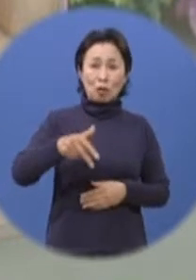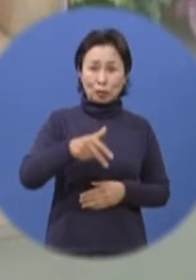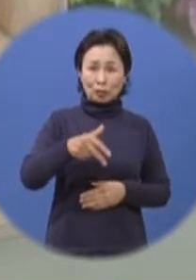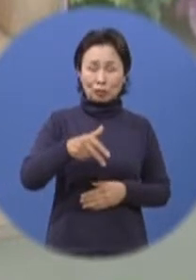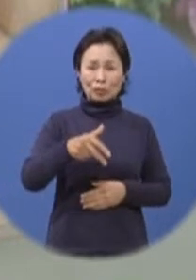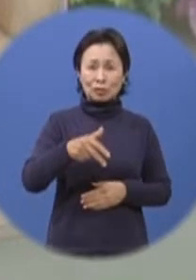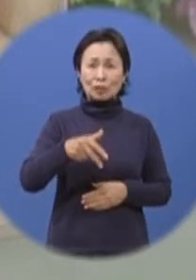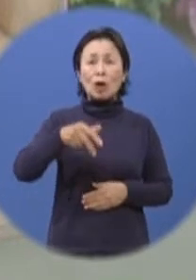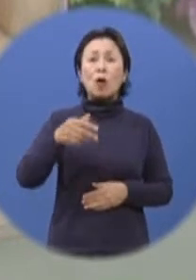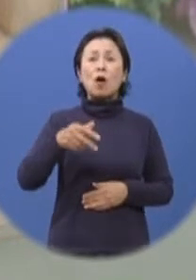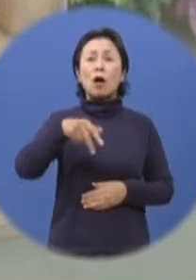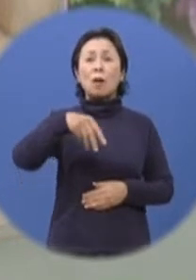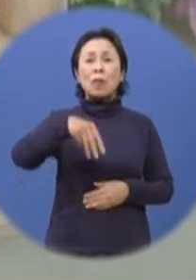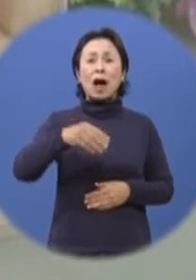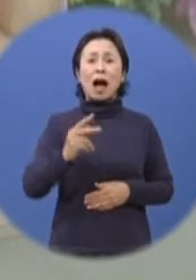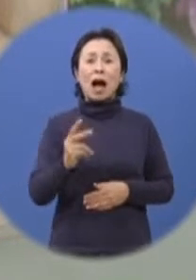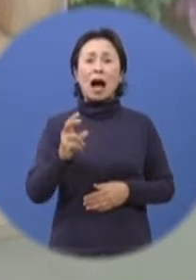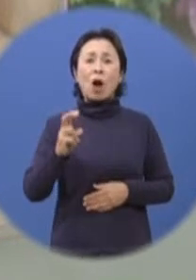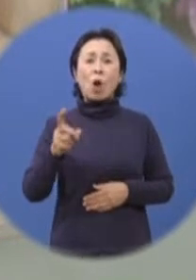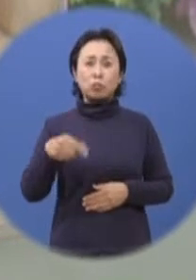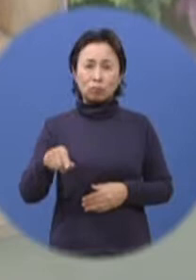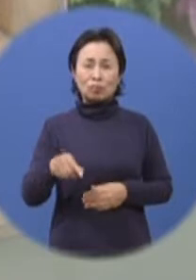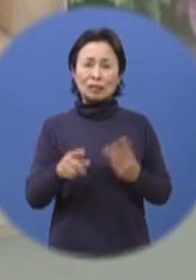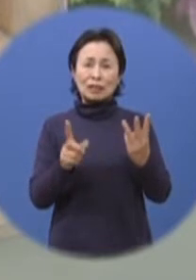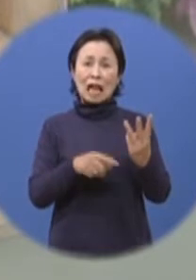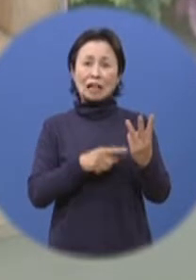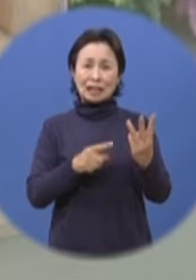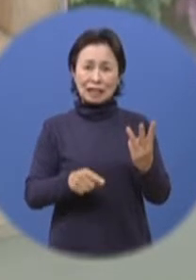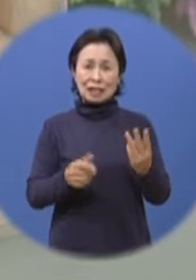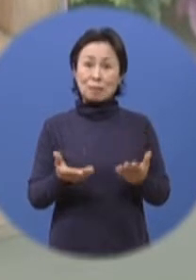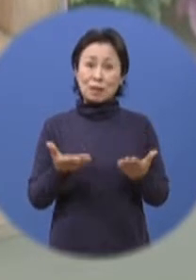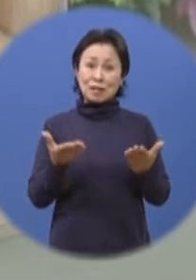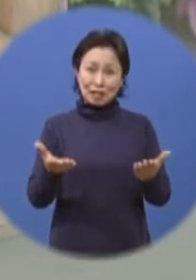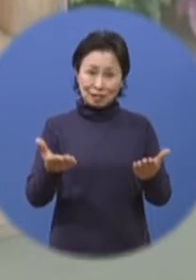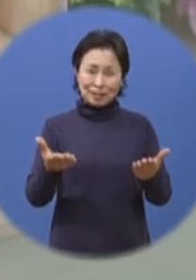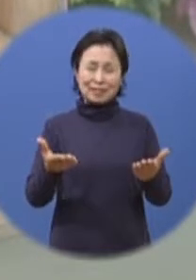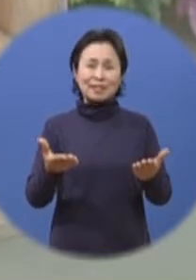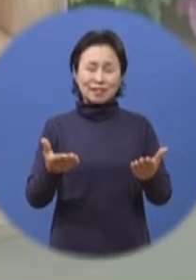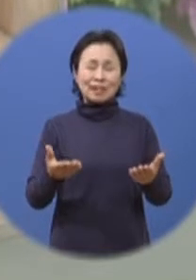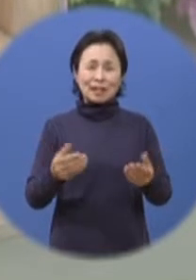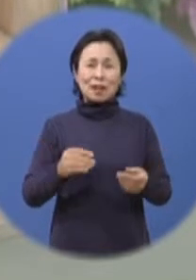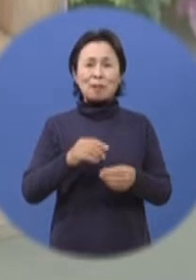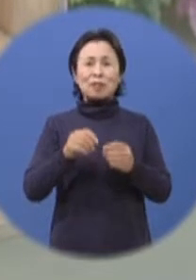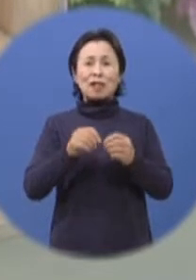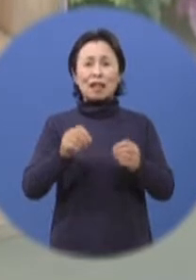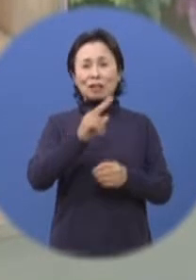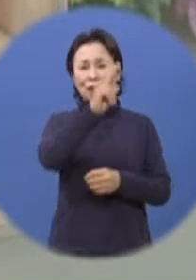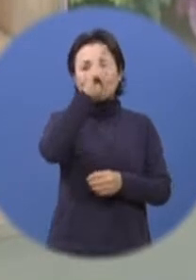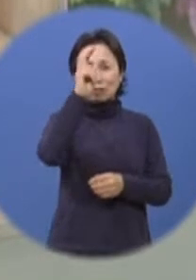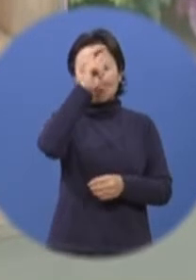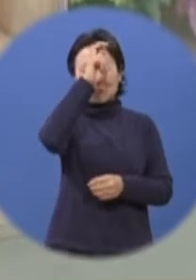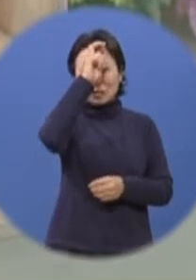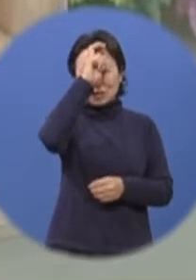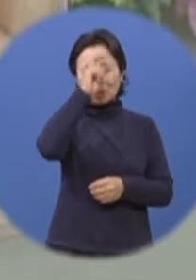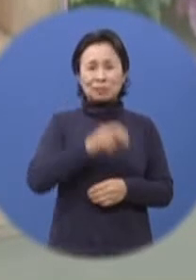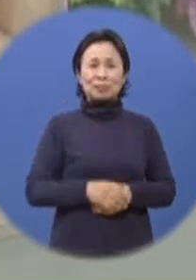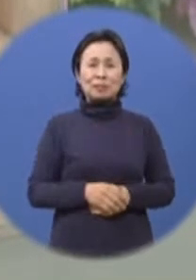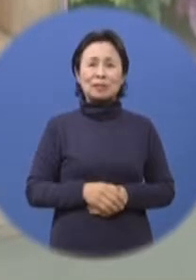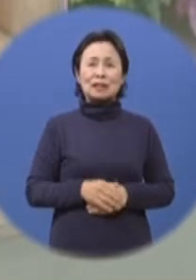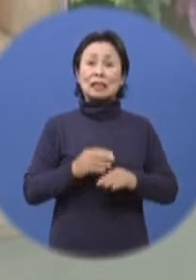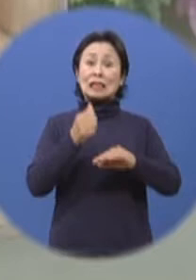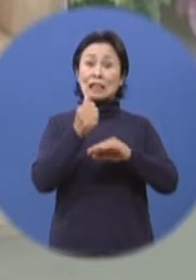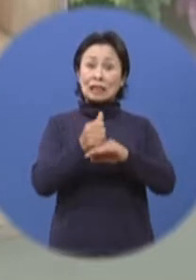を3人にプレゼントしますではプレゼントクイズです知事と語るで話されたのは